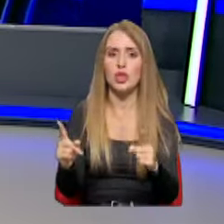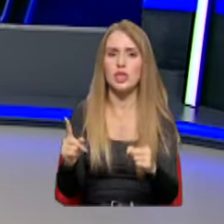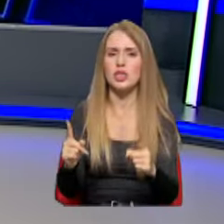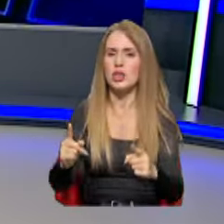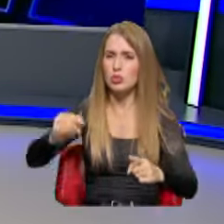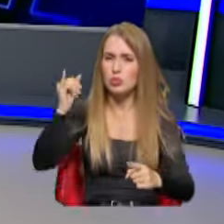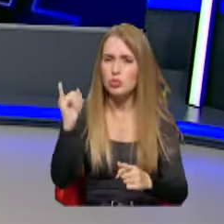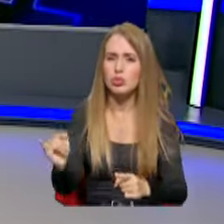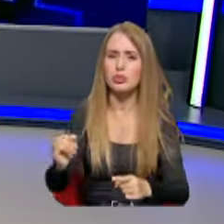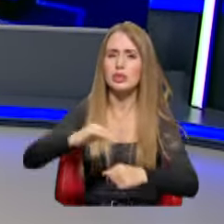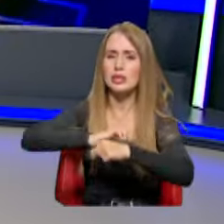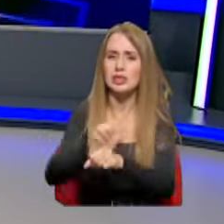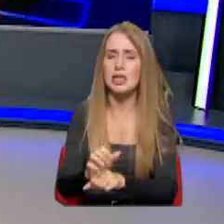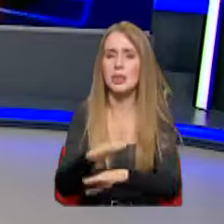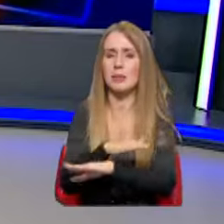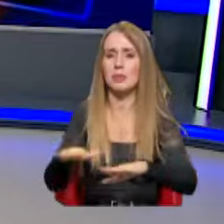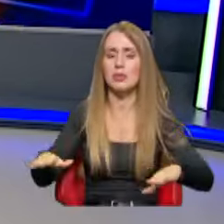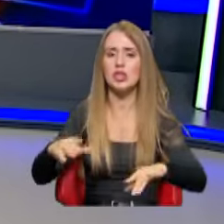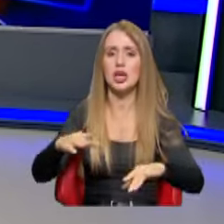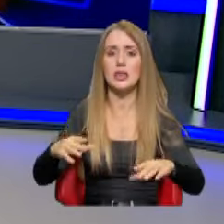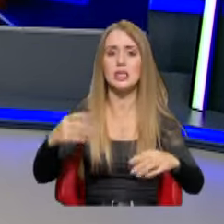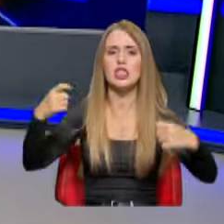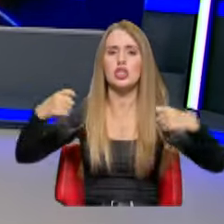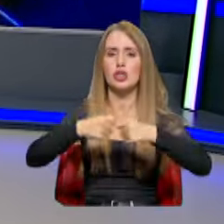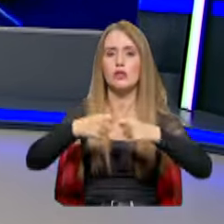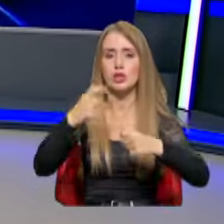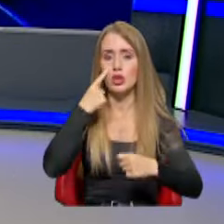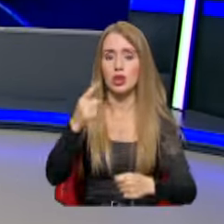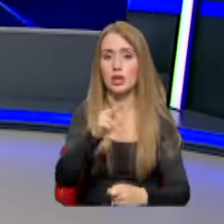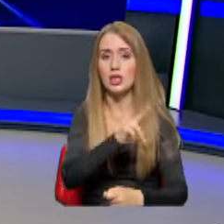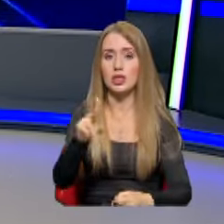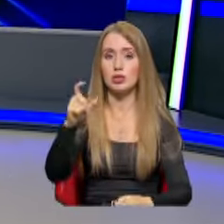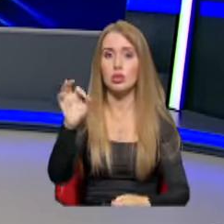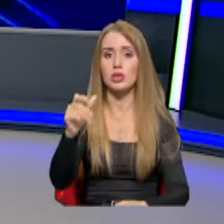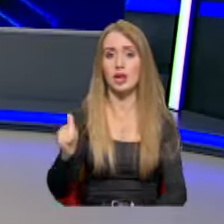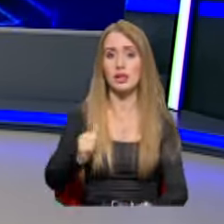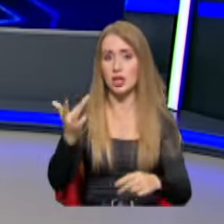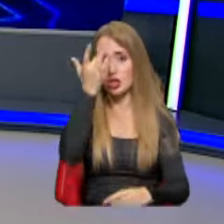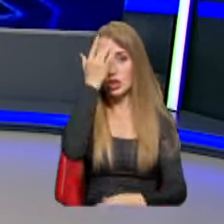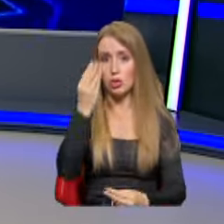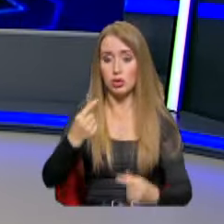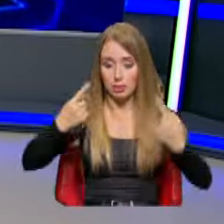bitmiş ve sadece o yaz o Hendek Savaşları'nda 790 askerimiz şehit olmuştu. Yani